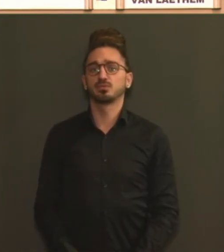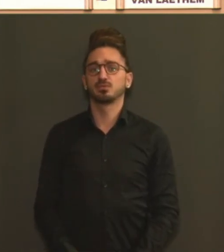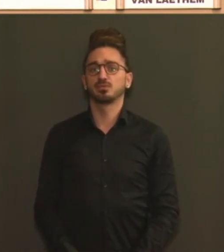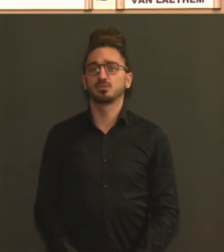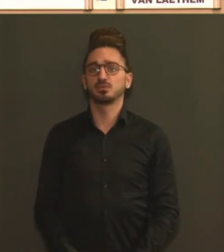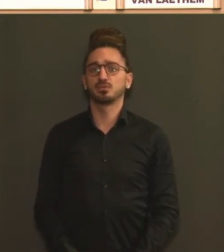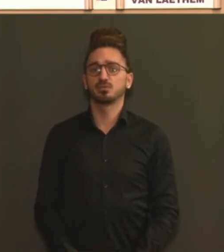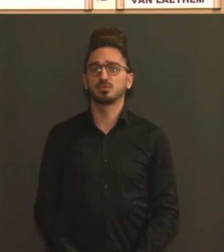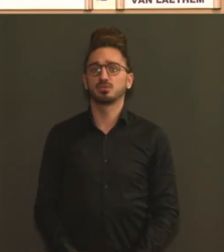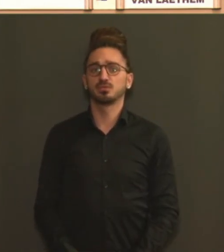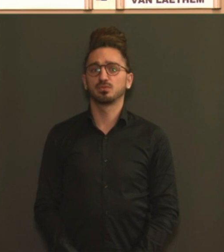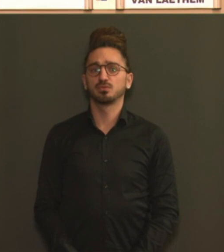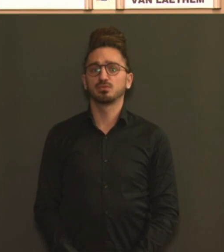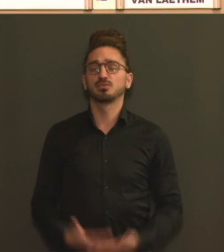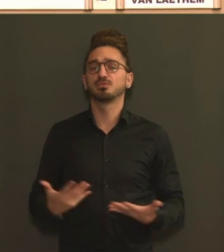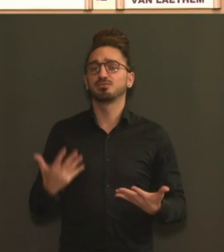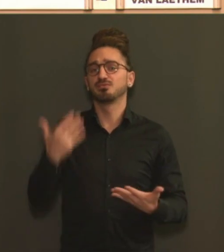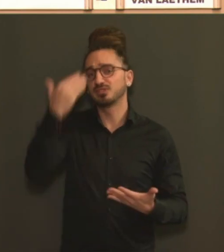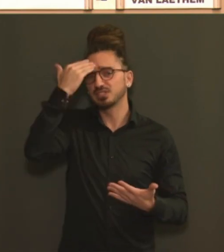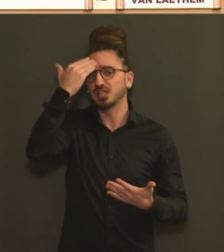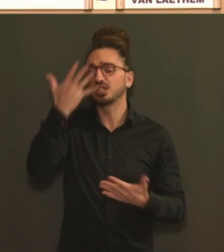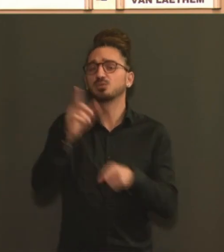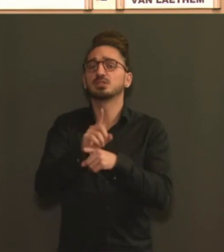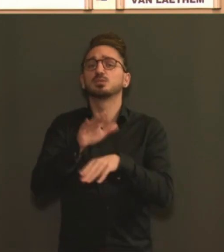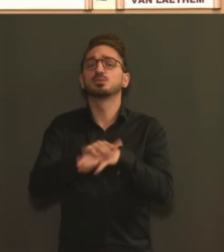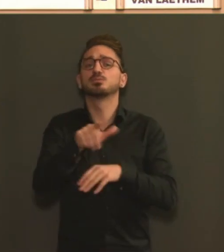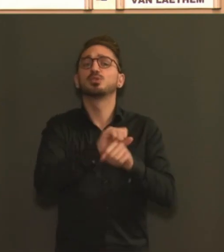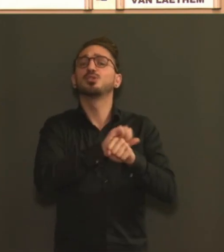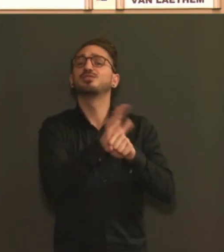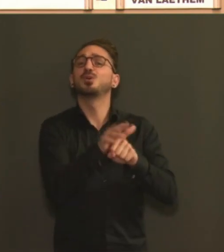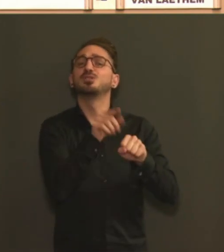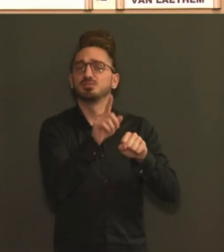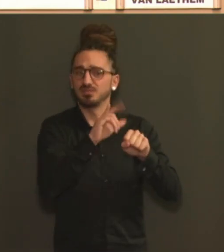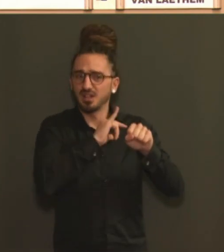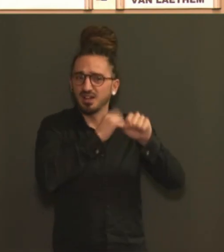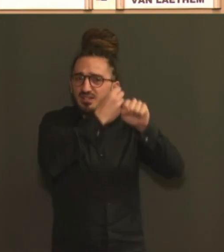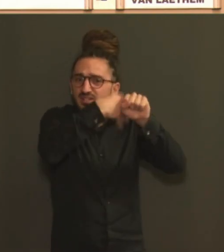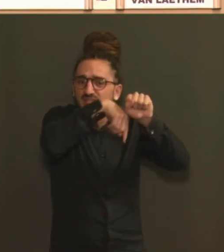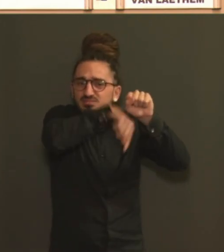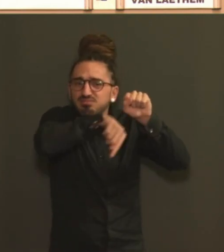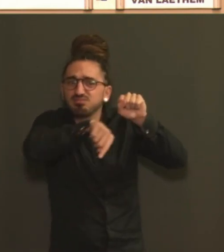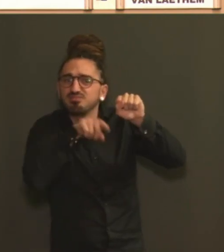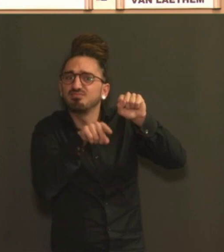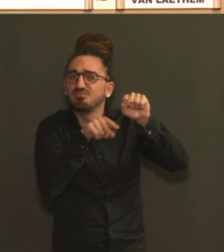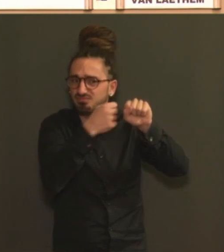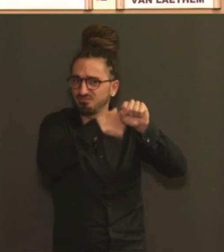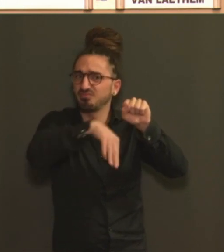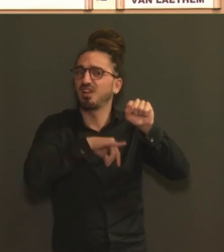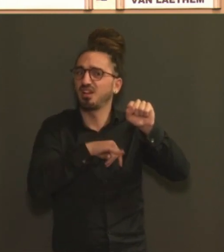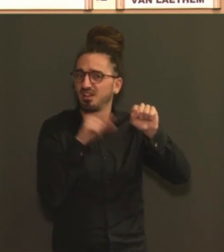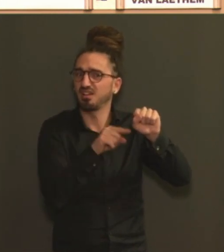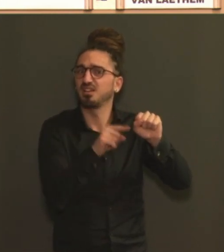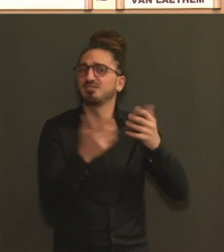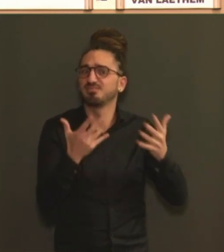nombreux variants qui circulent, dont on l'a beaucoup dit, les variants anglais et les variants sud-africains. Le nombre absolu